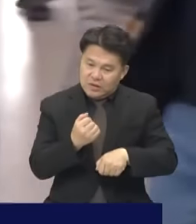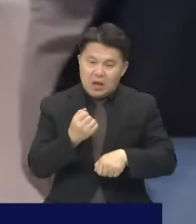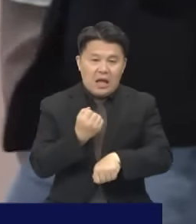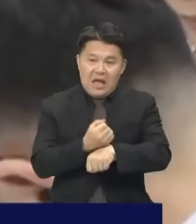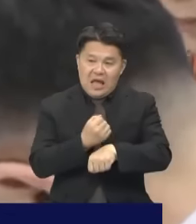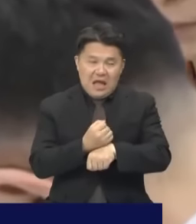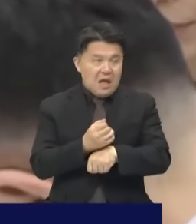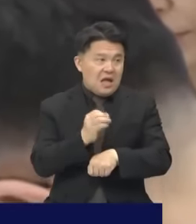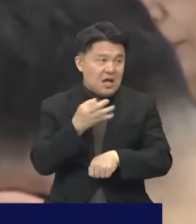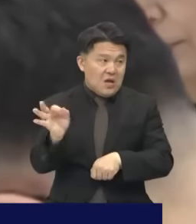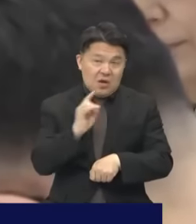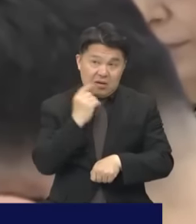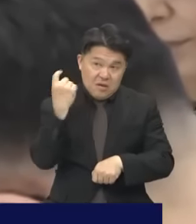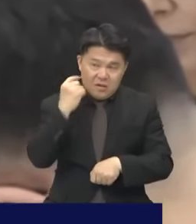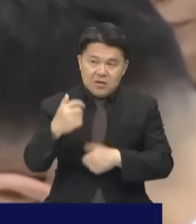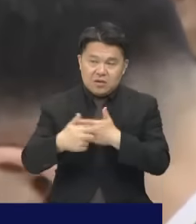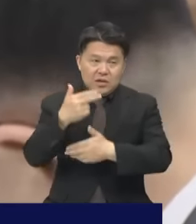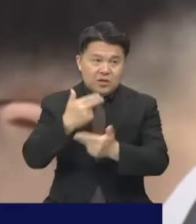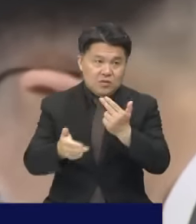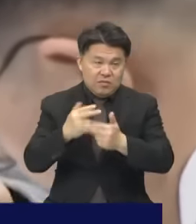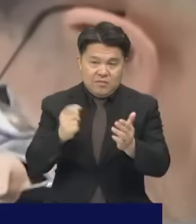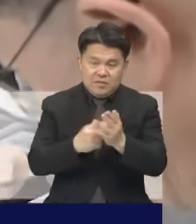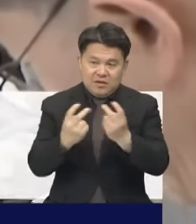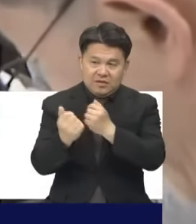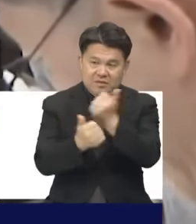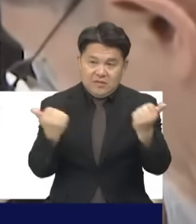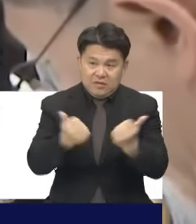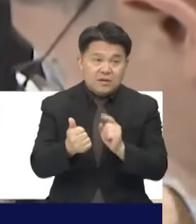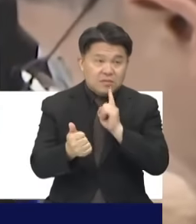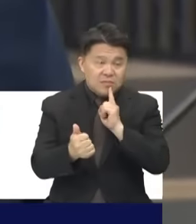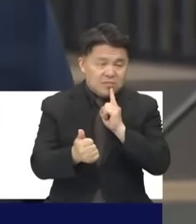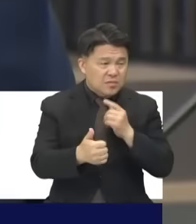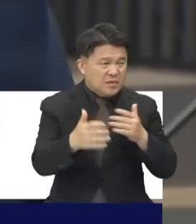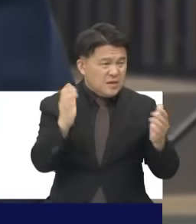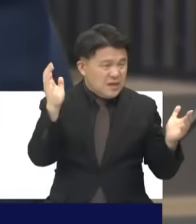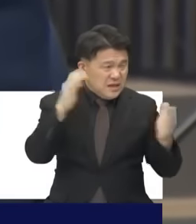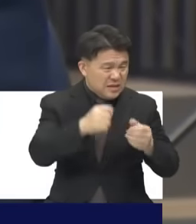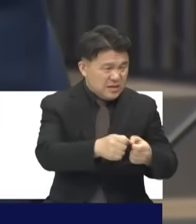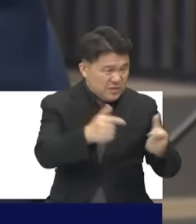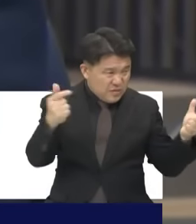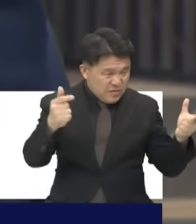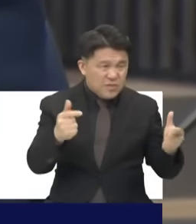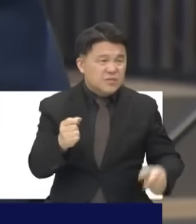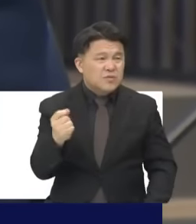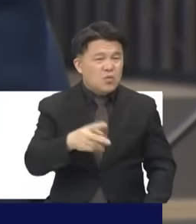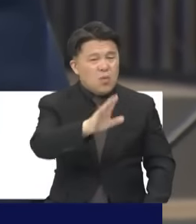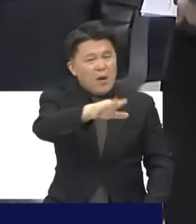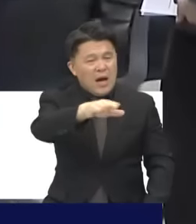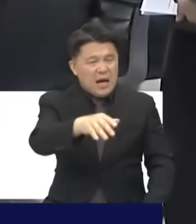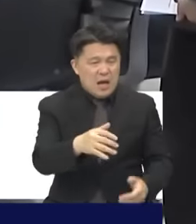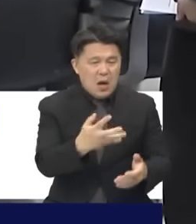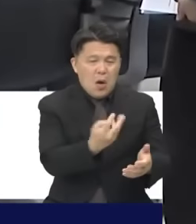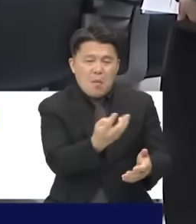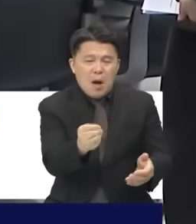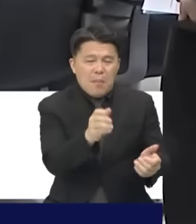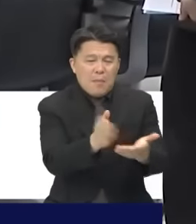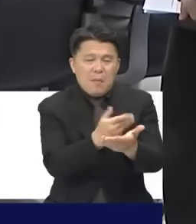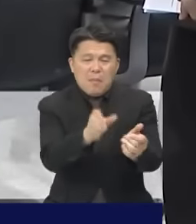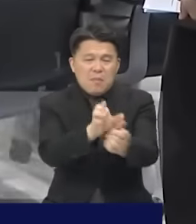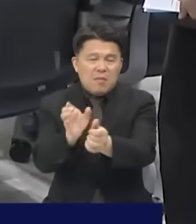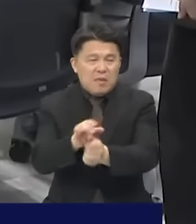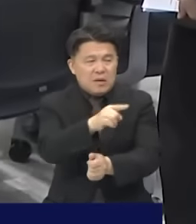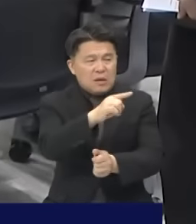높다는 소식이 전해지자 의사협회 비대위 측은 결국 의대 증원과 그 인원 배정이 얼마나 주먹구구식이었는지를 반증하고